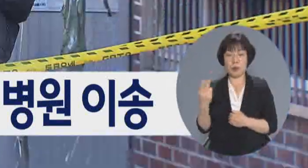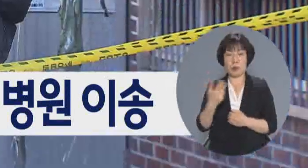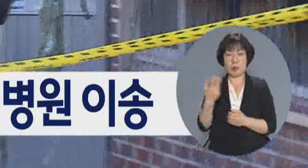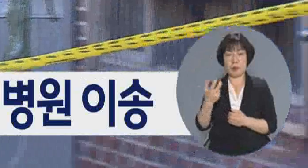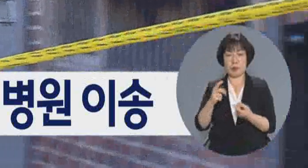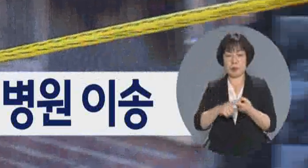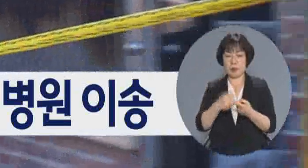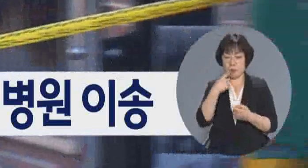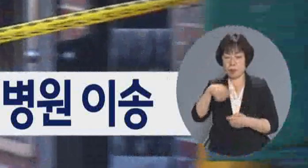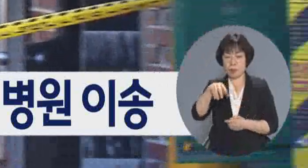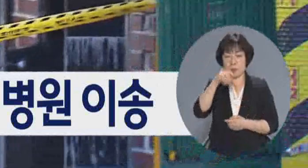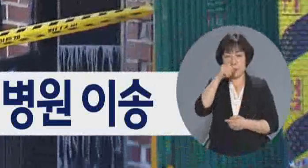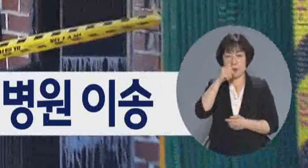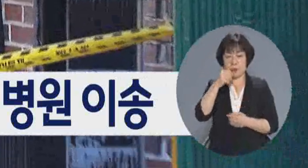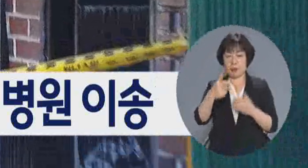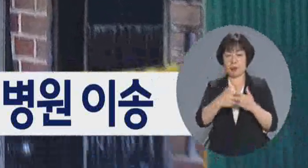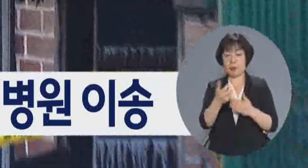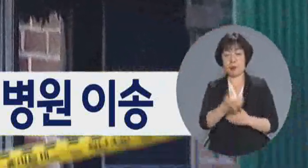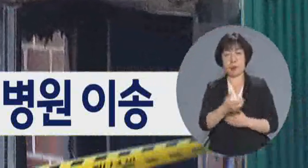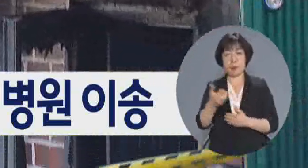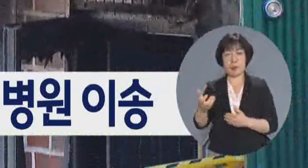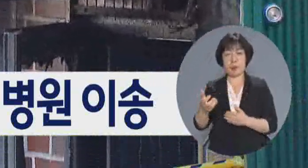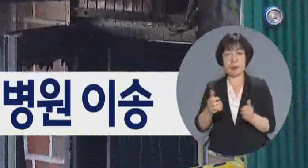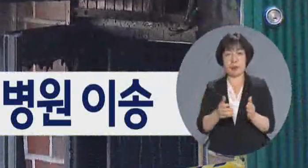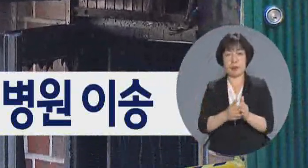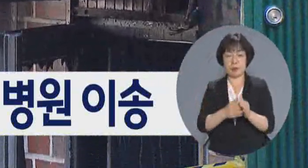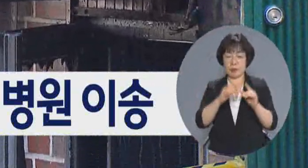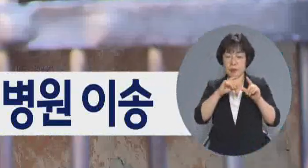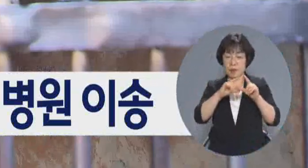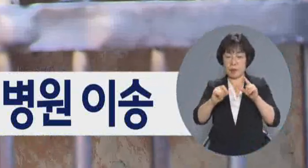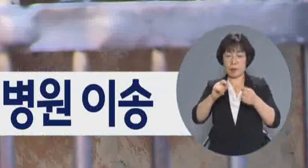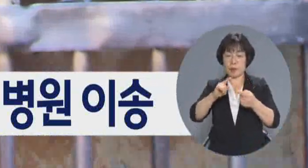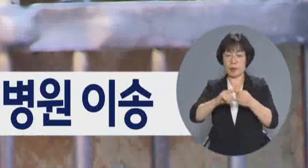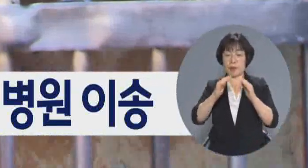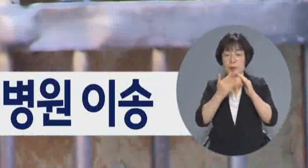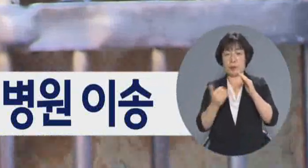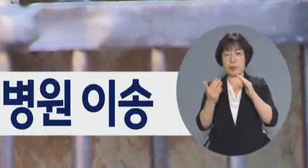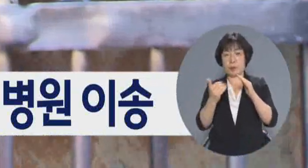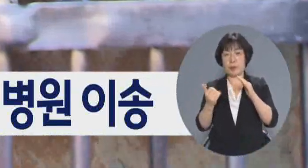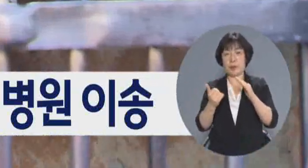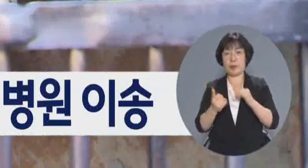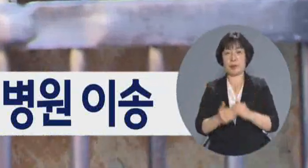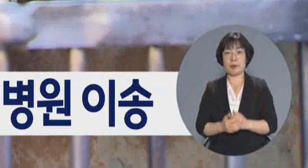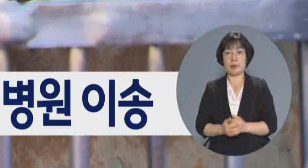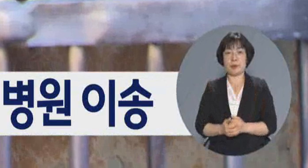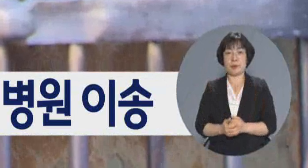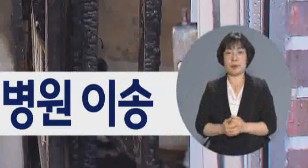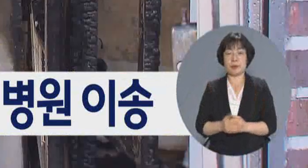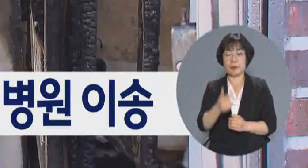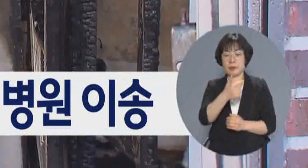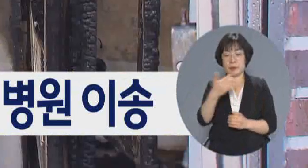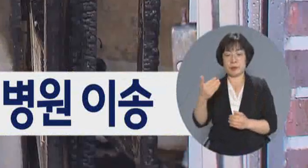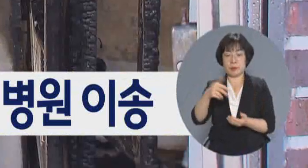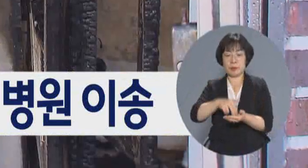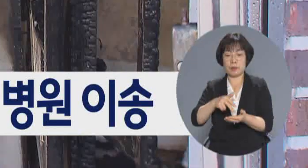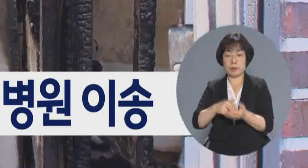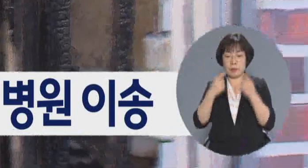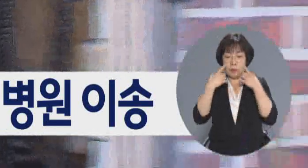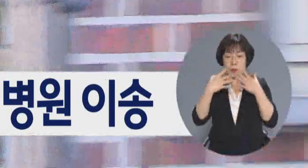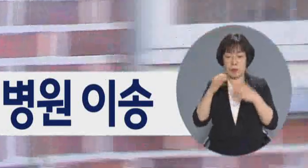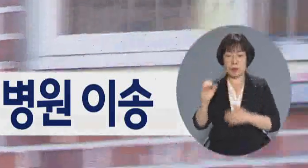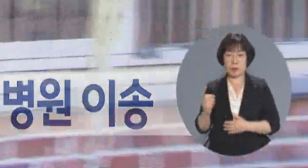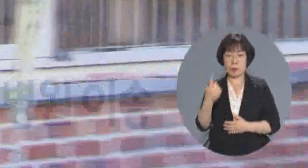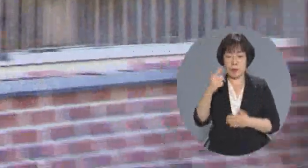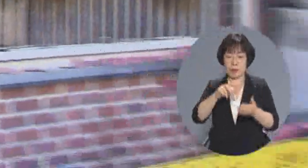명이 연기를 흡입해 인근 병원으로 이송됐고 주택 일부가 불에 탔습니다. 소방당국은 정확한